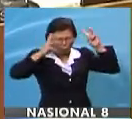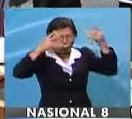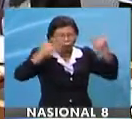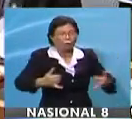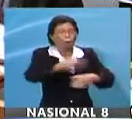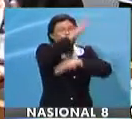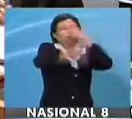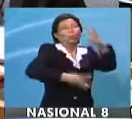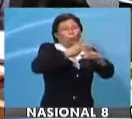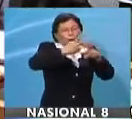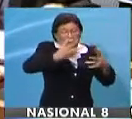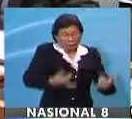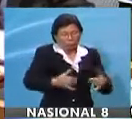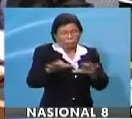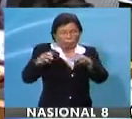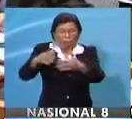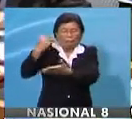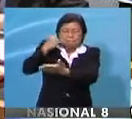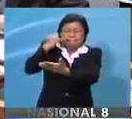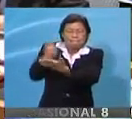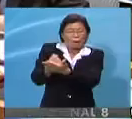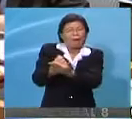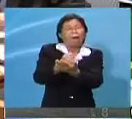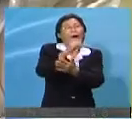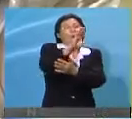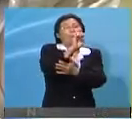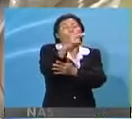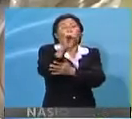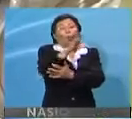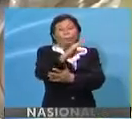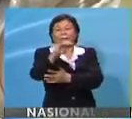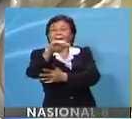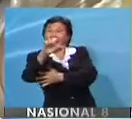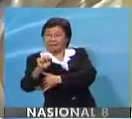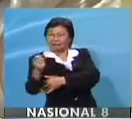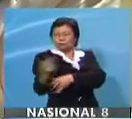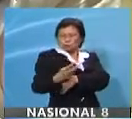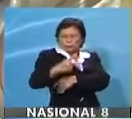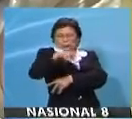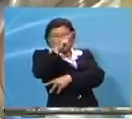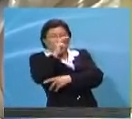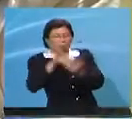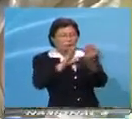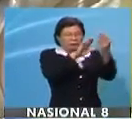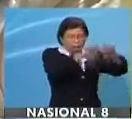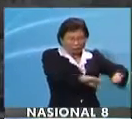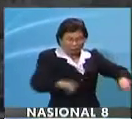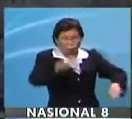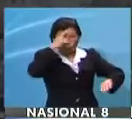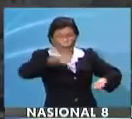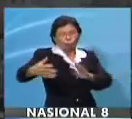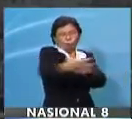di seluruh dunia. Kumpulan militan seperti Boko Haram dan IS kini menggunakan kekerasan terhadap kanak-kanak